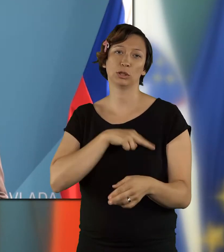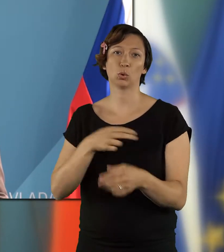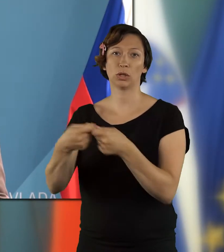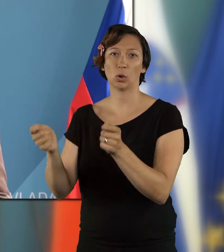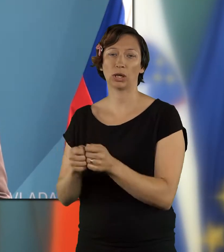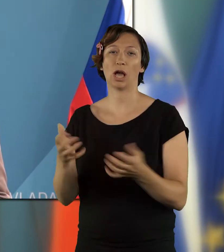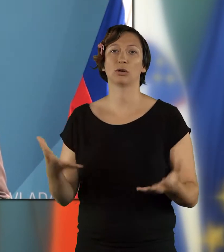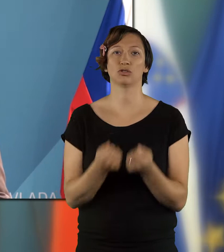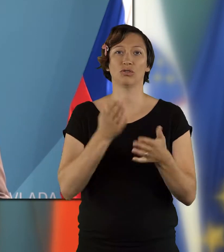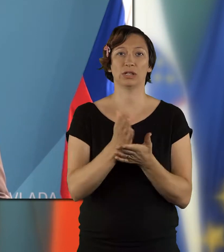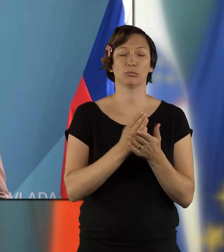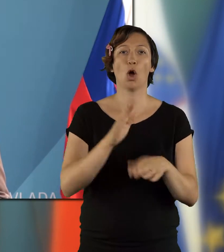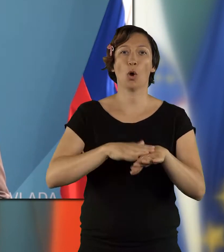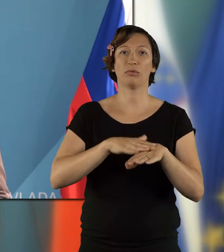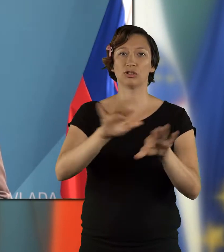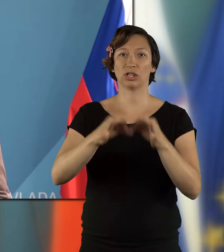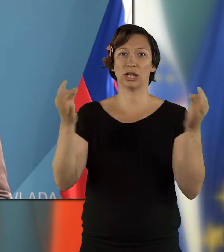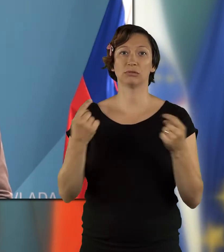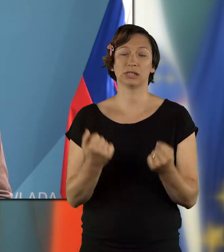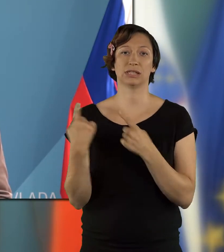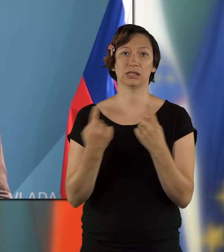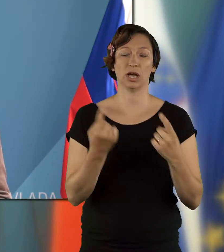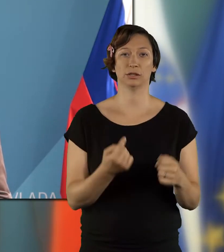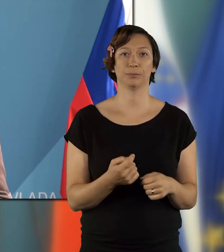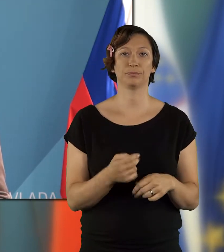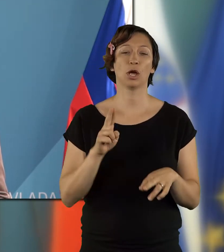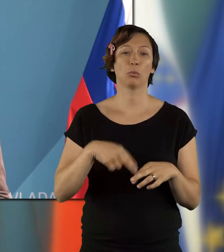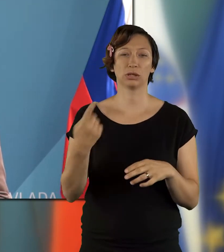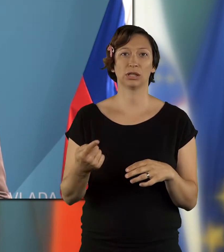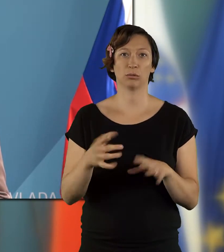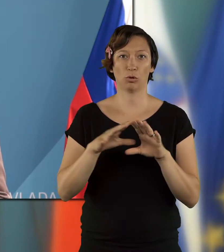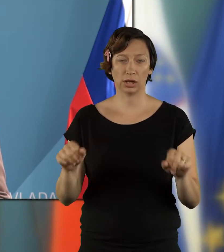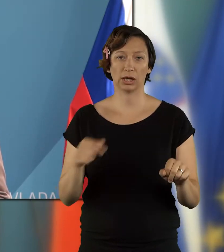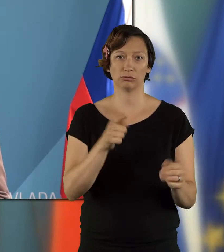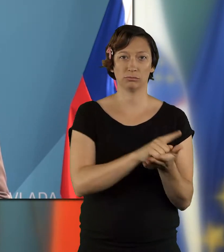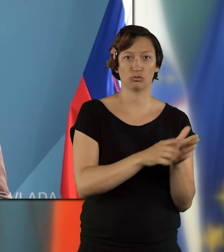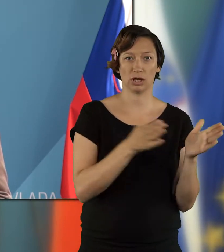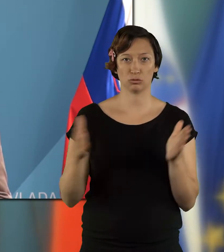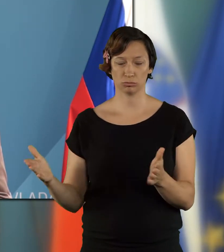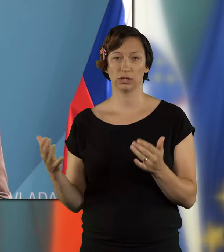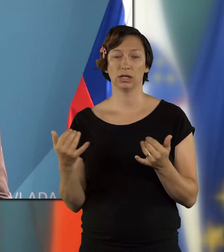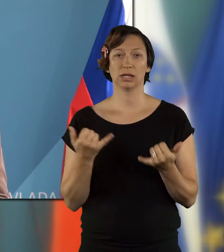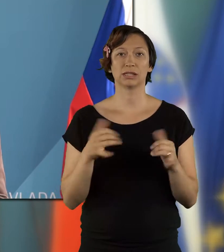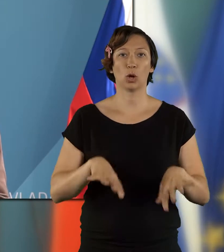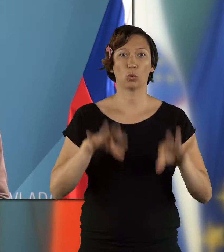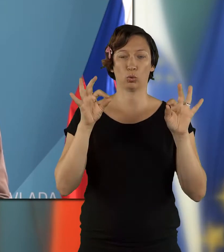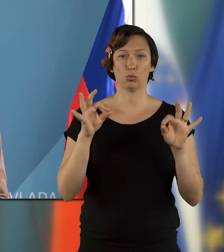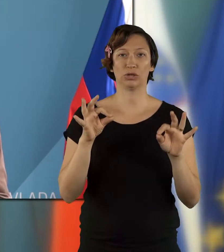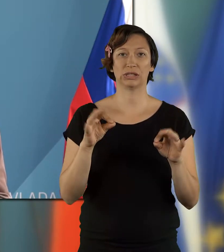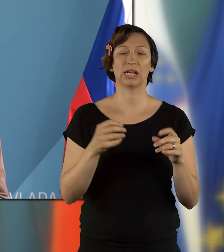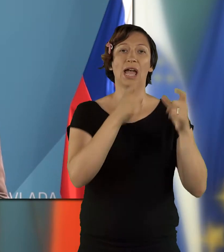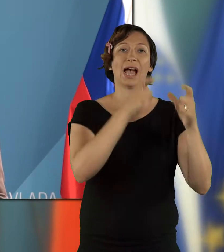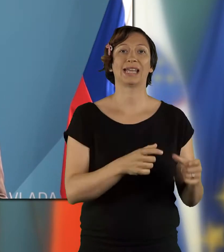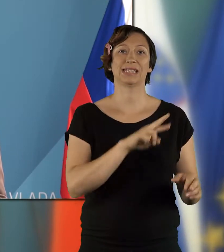reševalnih služb ter obveščanje javnosti in trenutno stanje. Po tem, kaj je bilo narejeno v tem času, je ugotoviti, da je